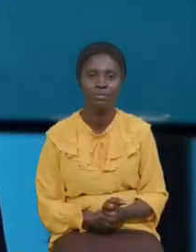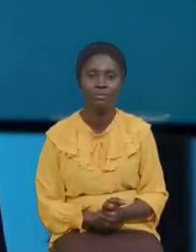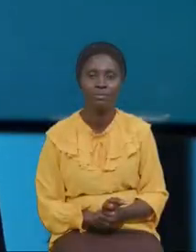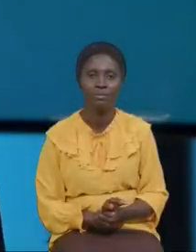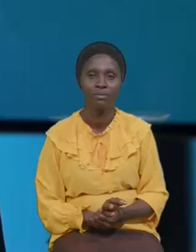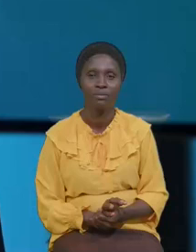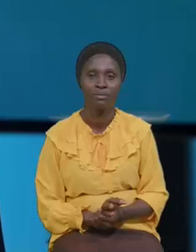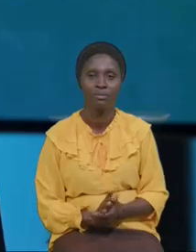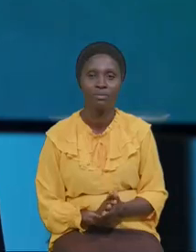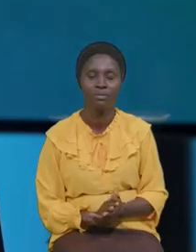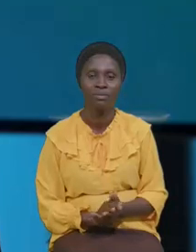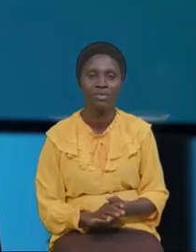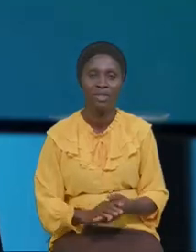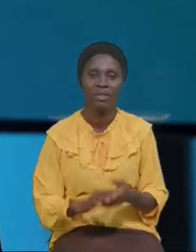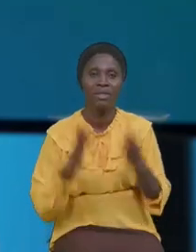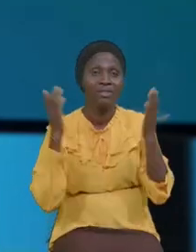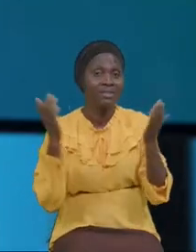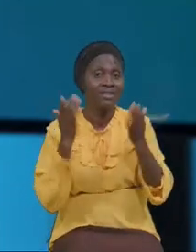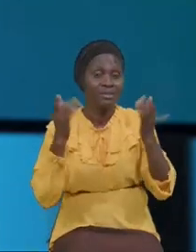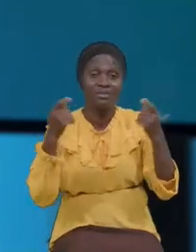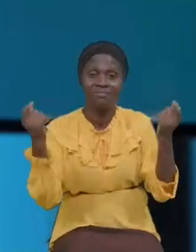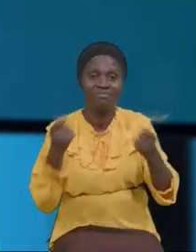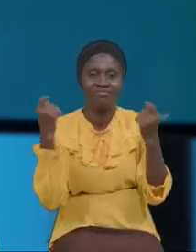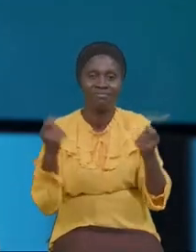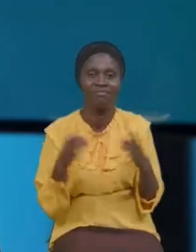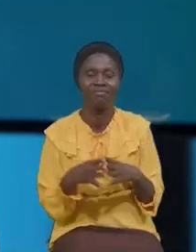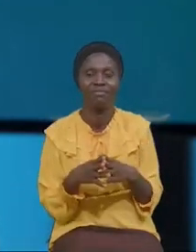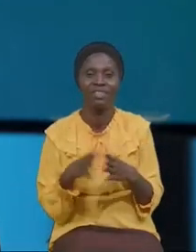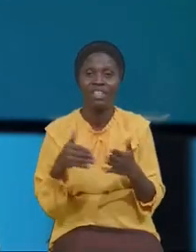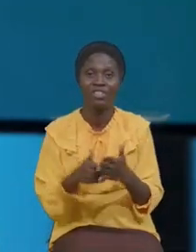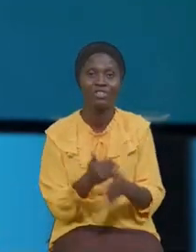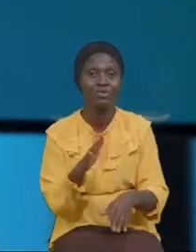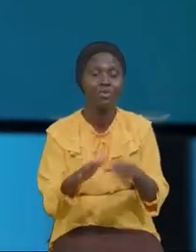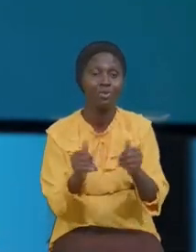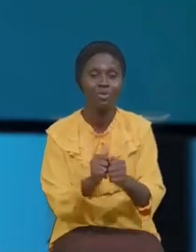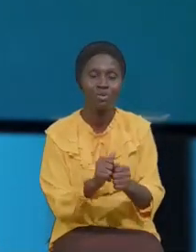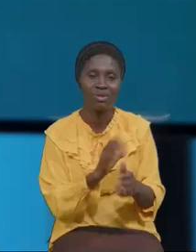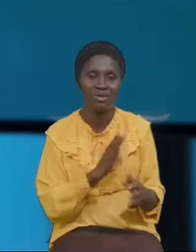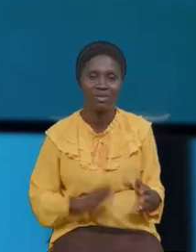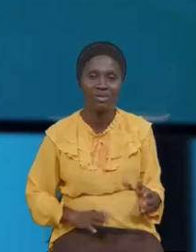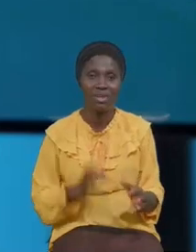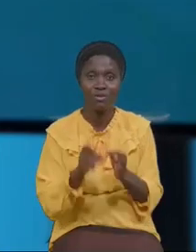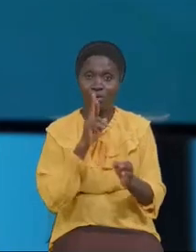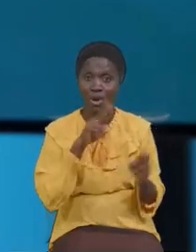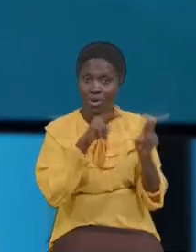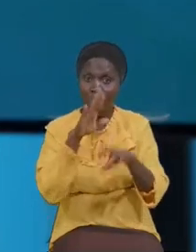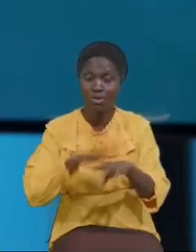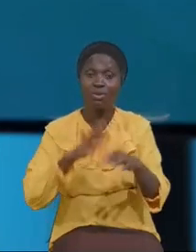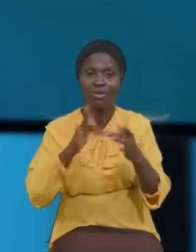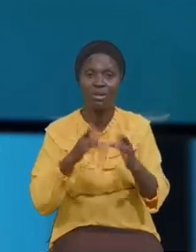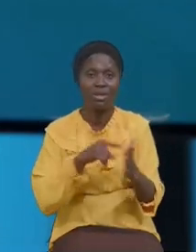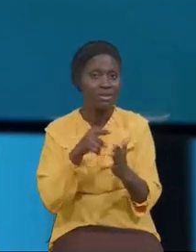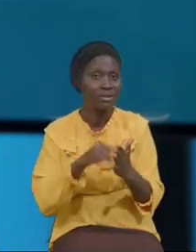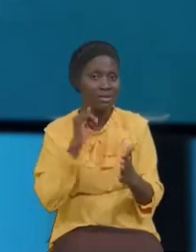Célébrez votre nouvelle marche avec Christ. Célébrez comme vous avez donné votre vie à Christ. Si vous êtes en